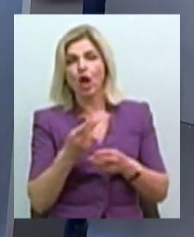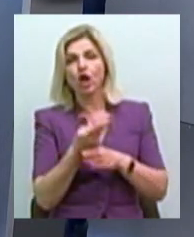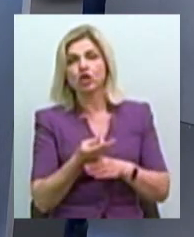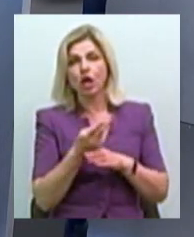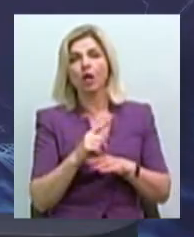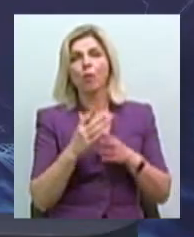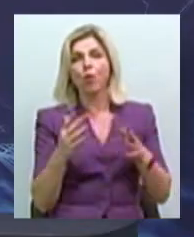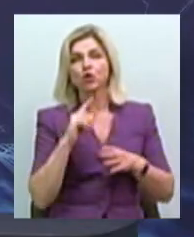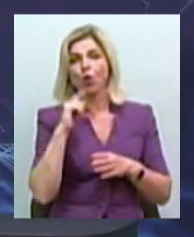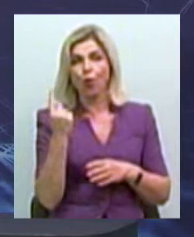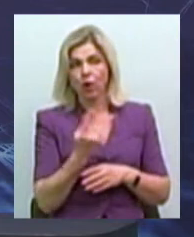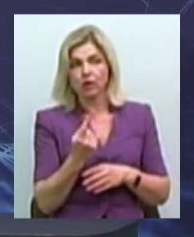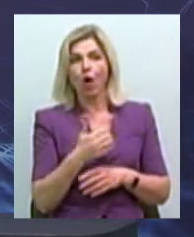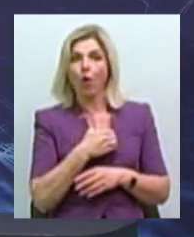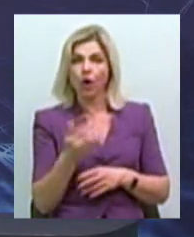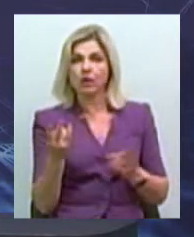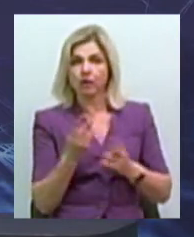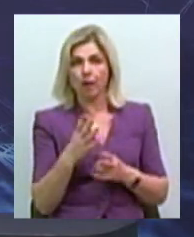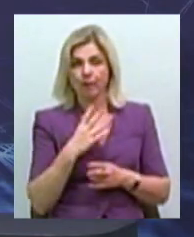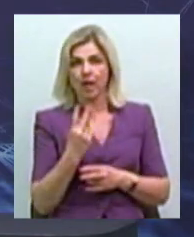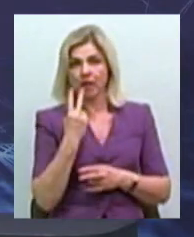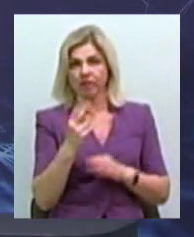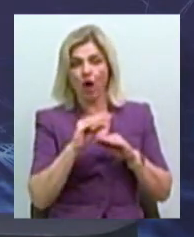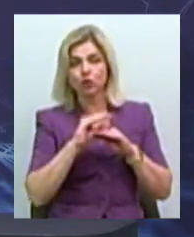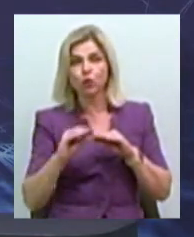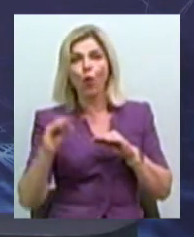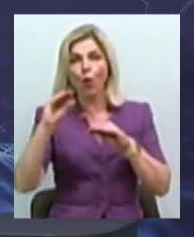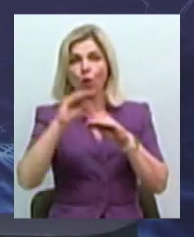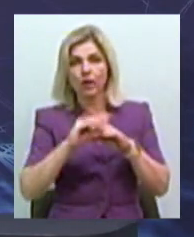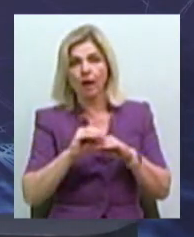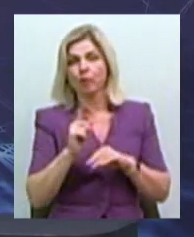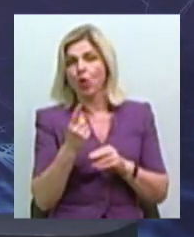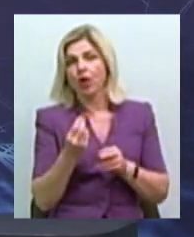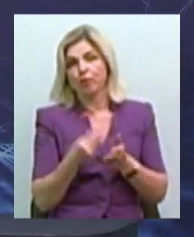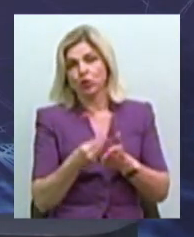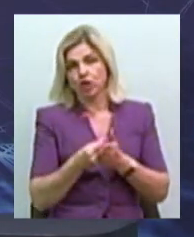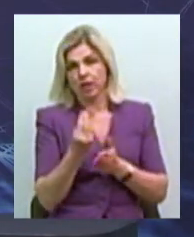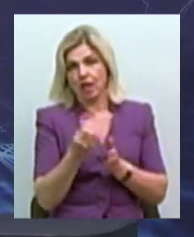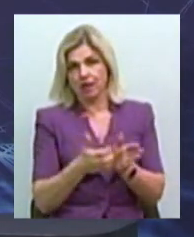один слой. Хотя необходимо там вложить было два слоя, там, потому что не было просто бюджетного финансирования.